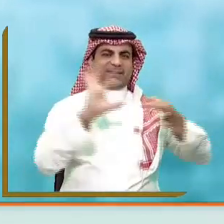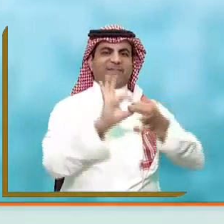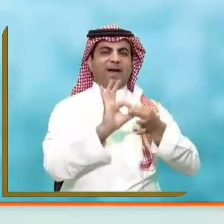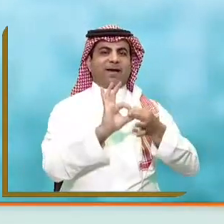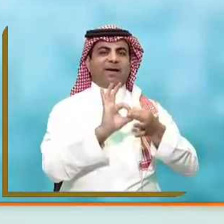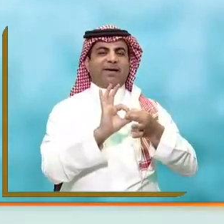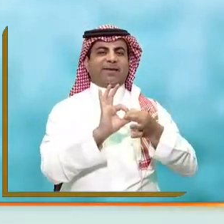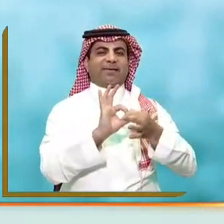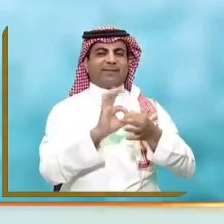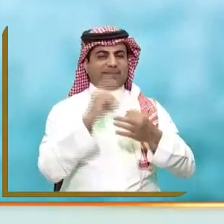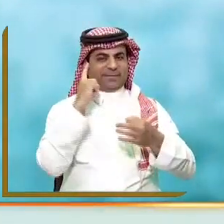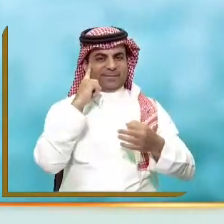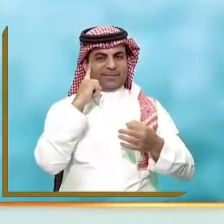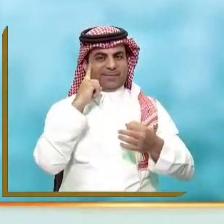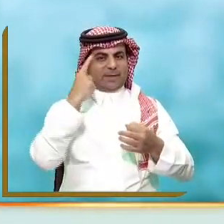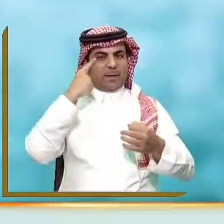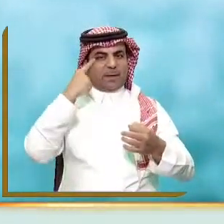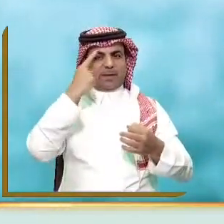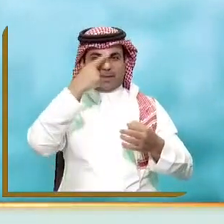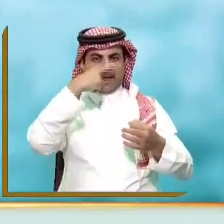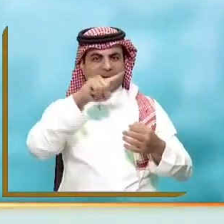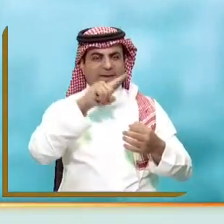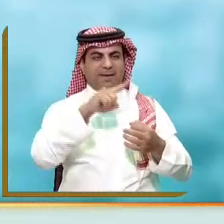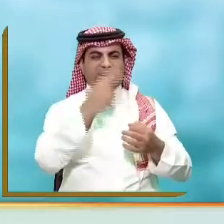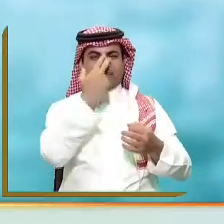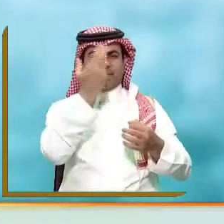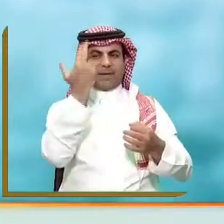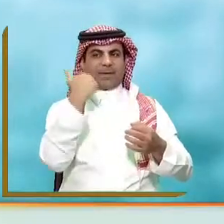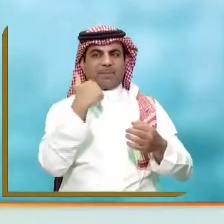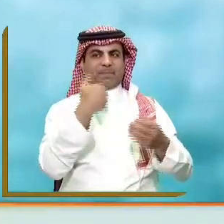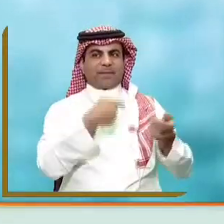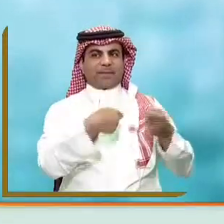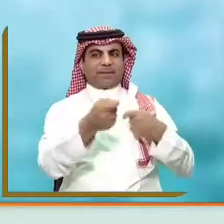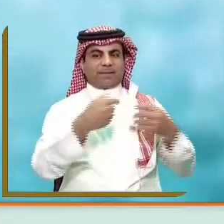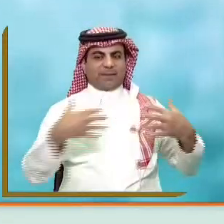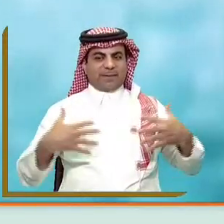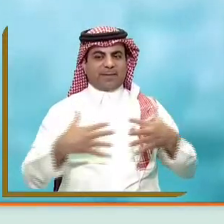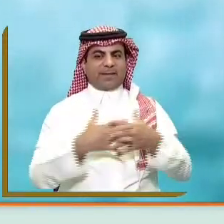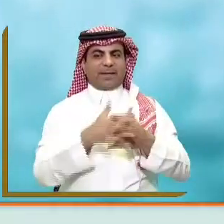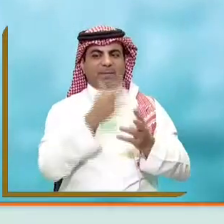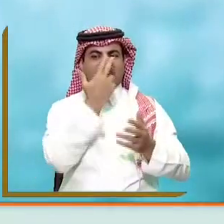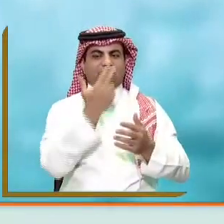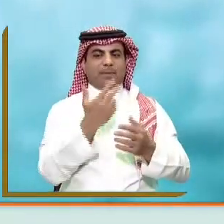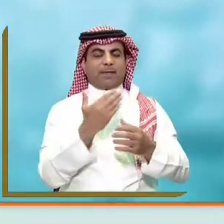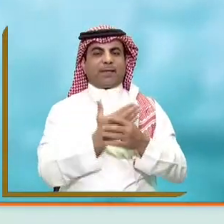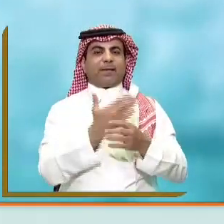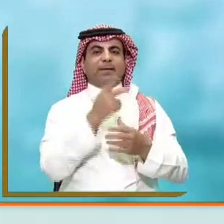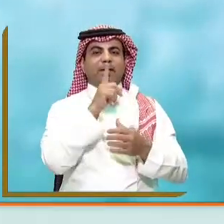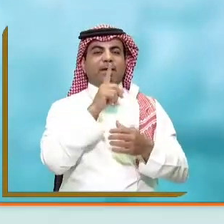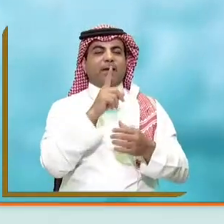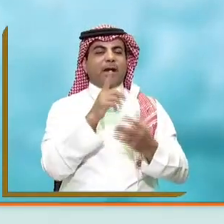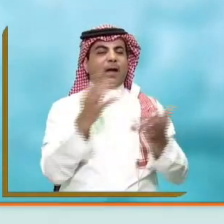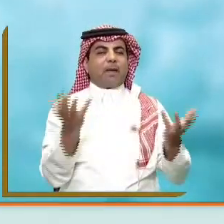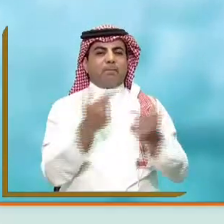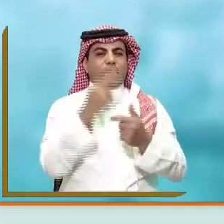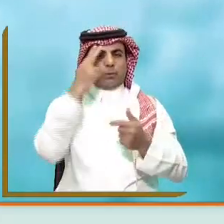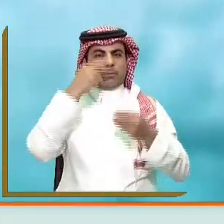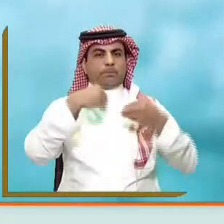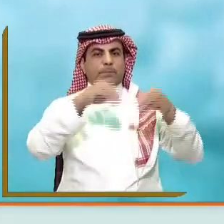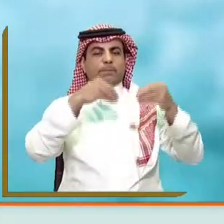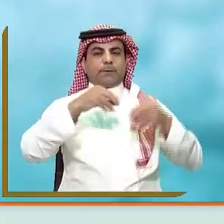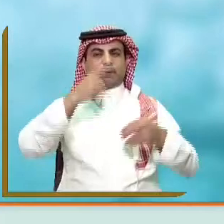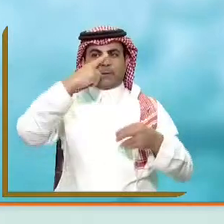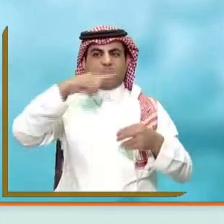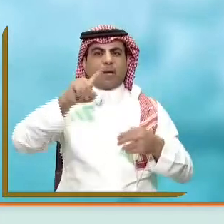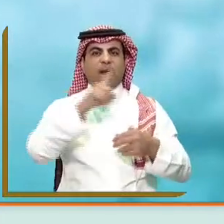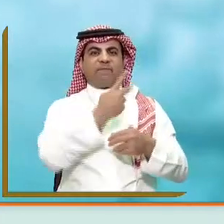ويأتي الاقتصاد الذي لم ينقطع شريانه بين البلدين كعنوان عريض لهذه العلاقة، حيث بلغت قيمة الصادرات السعودية إلى تايلاند